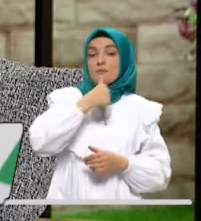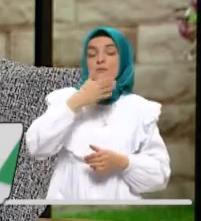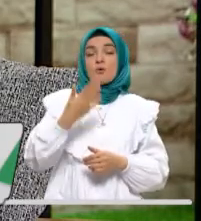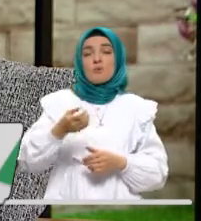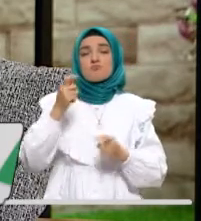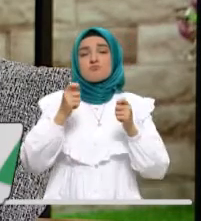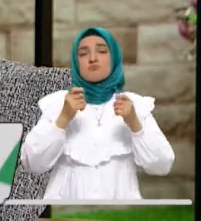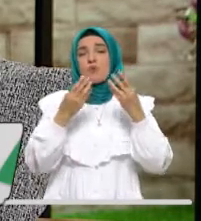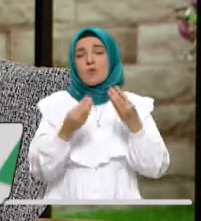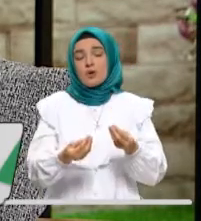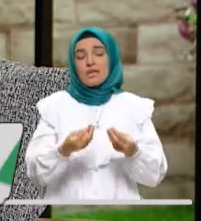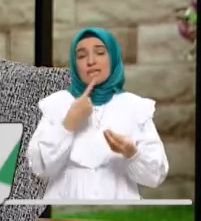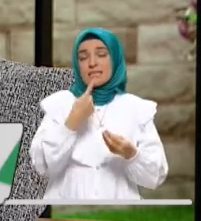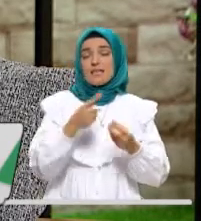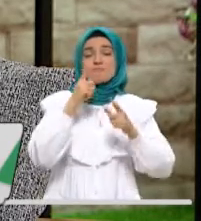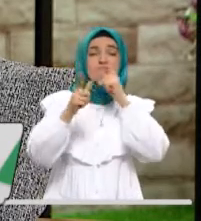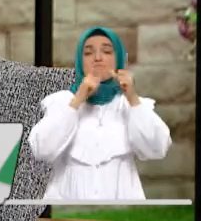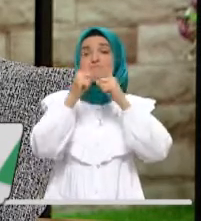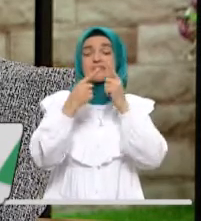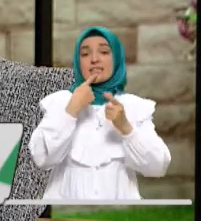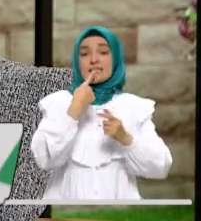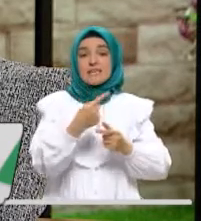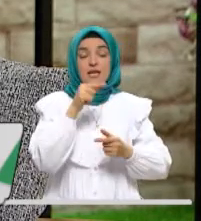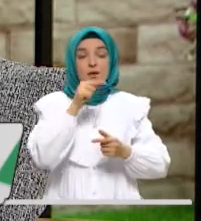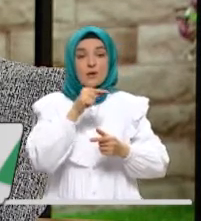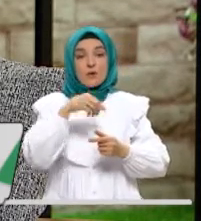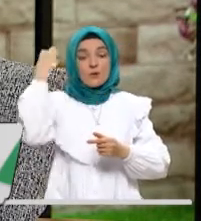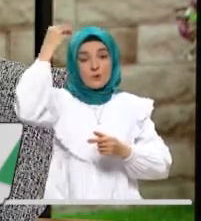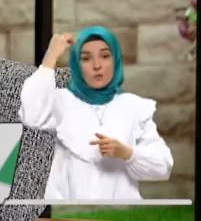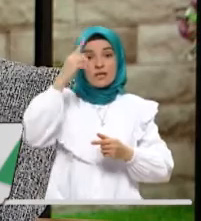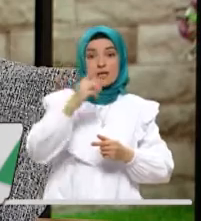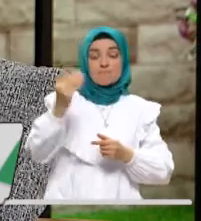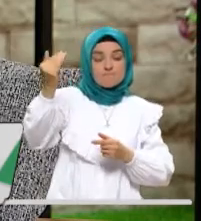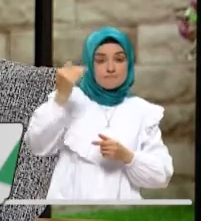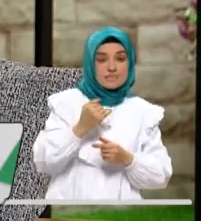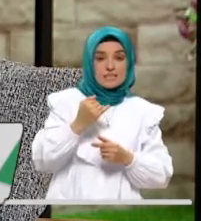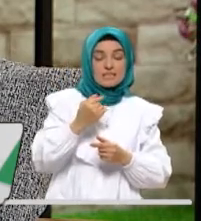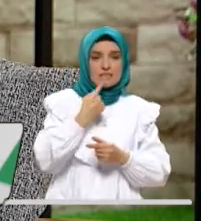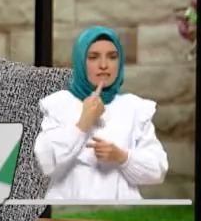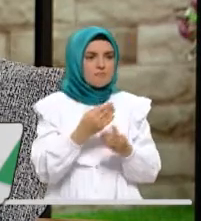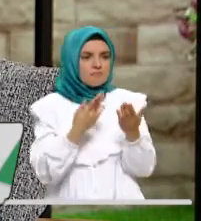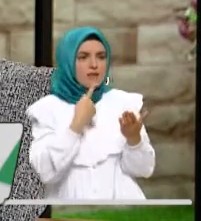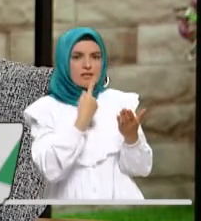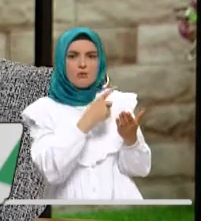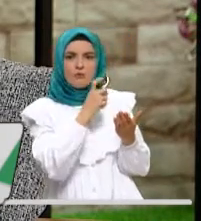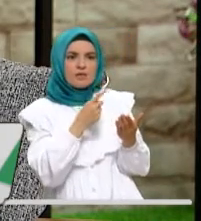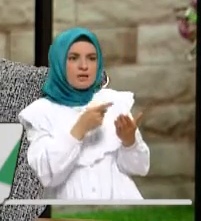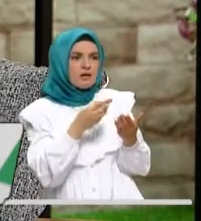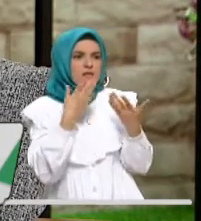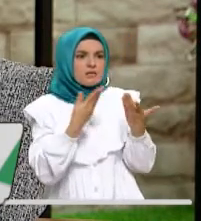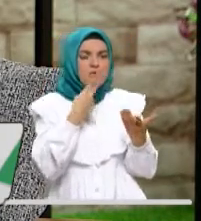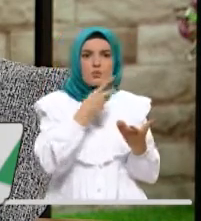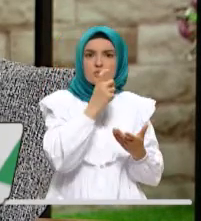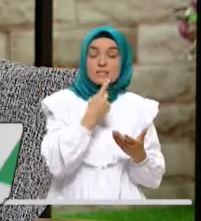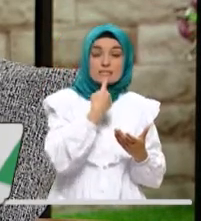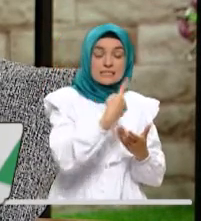zorluk çekiyorum diye böyle feryadı figan ederken kalfalardan bir tanesi yani hocalarından bir tanesi gelir yanına der ki ne diyorsun sen nasıl konuşma tarzı bu böyle